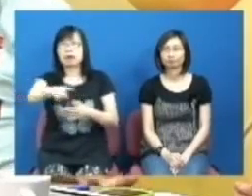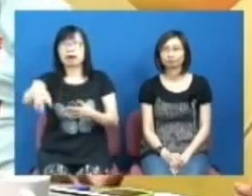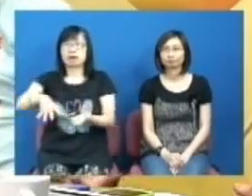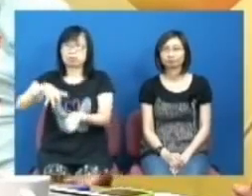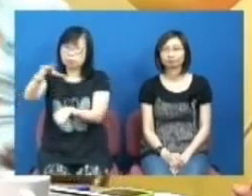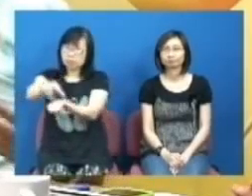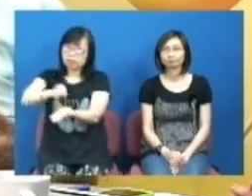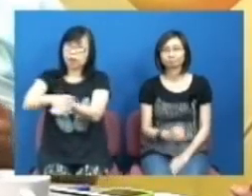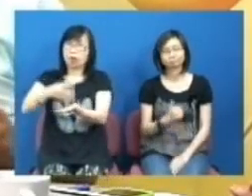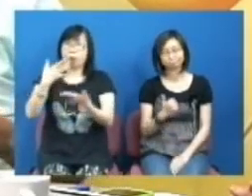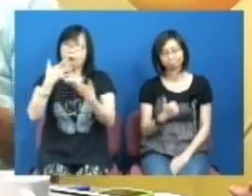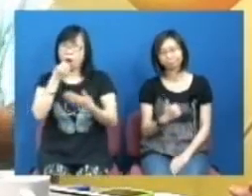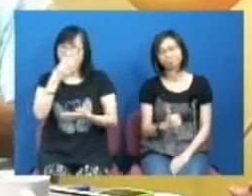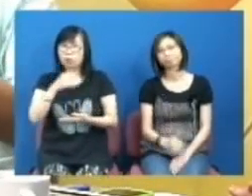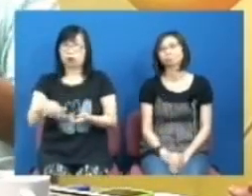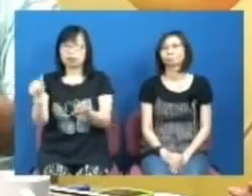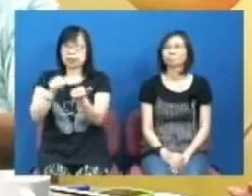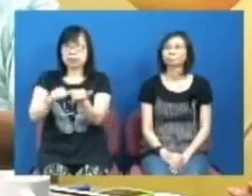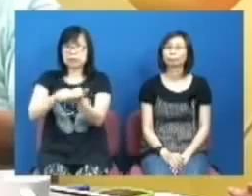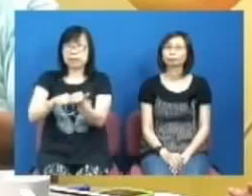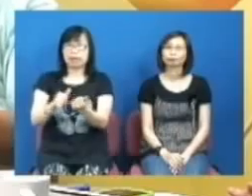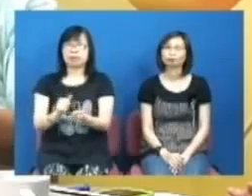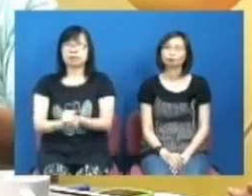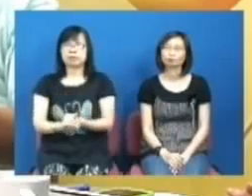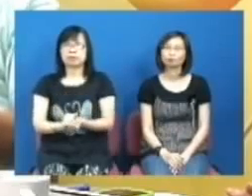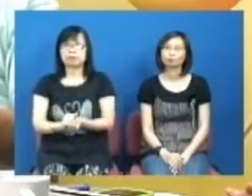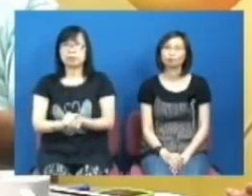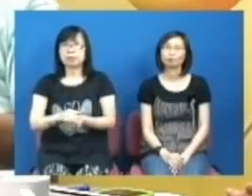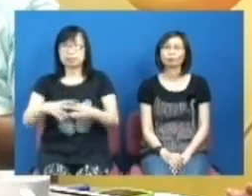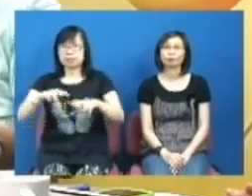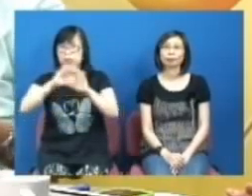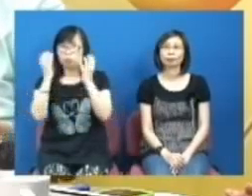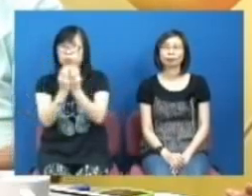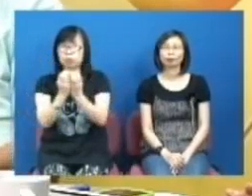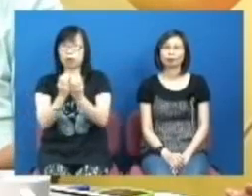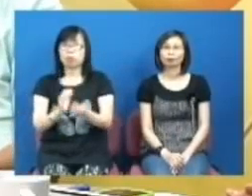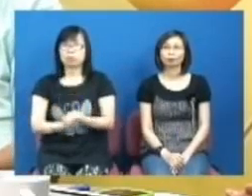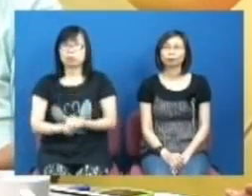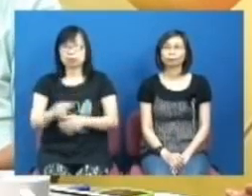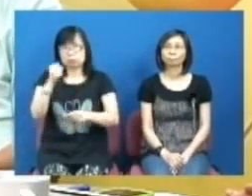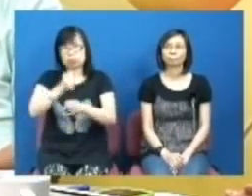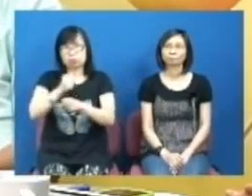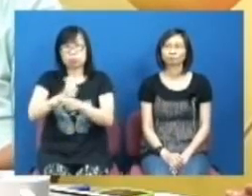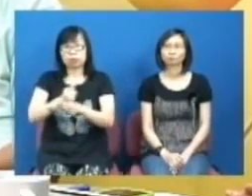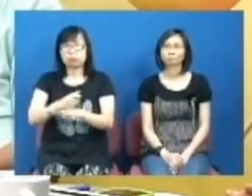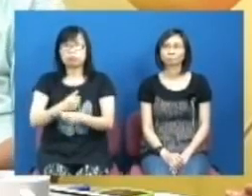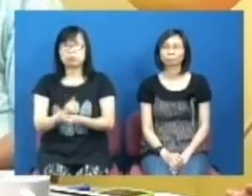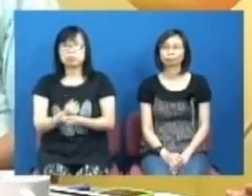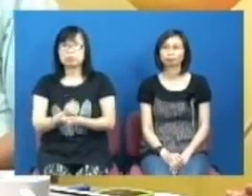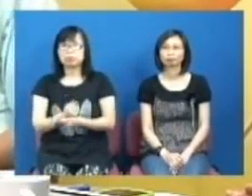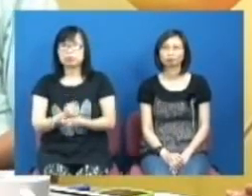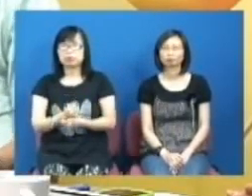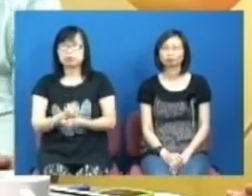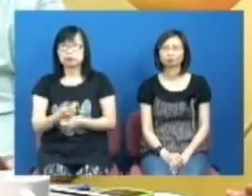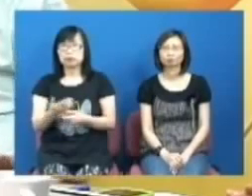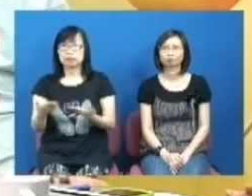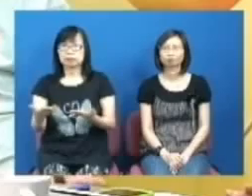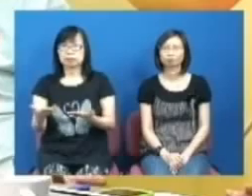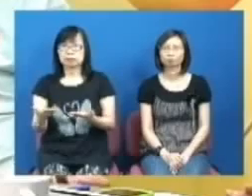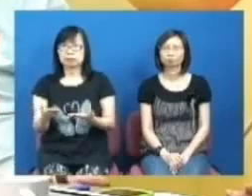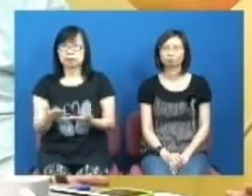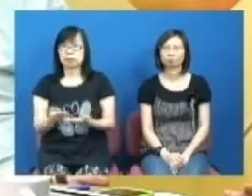都係依賴太子黨嘅執政，去為佢哋做千秋萬代嘅嘢。咁你話嗰路徑啦，你